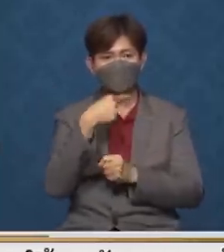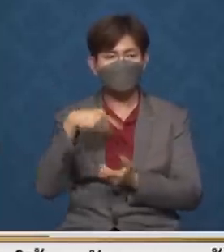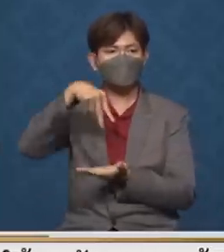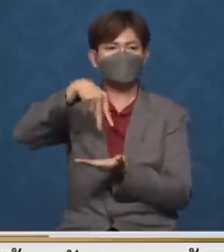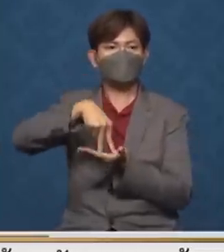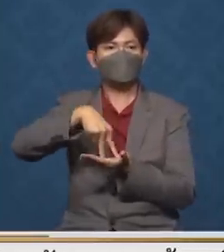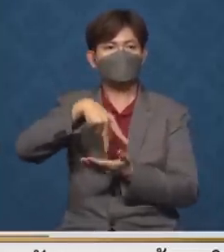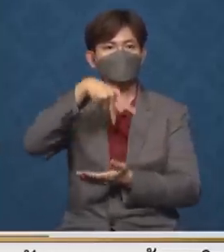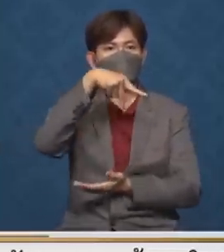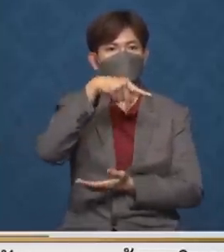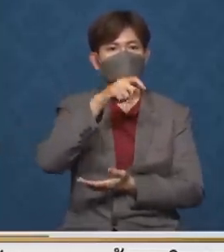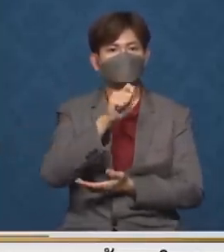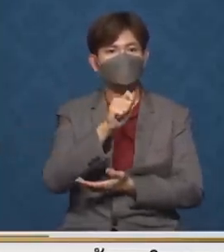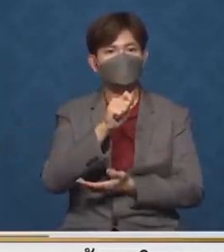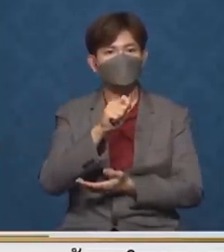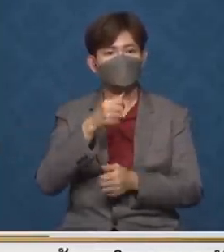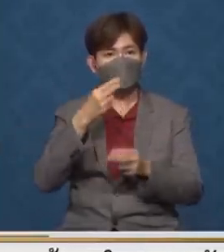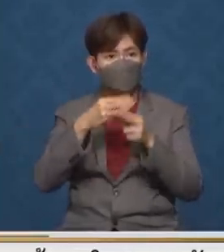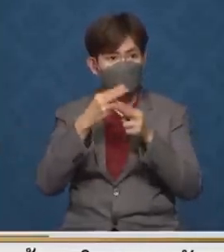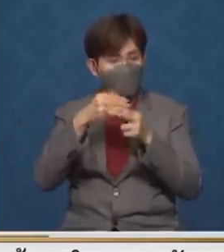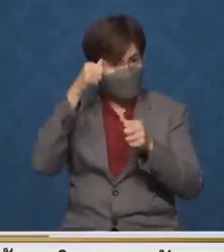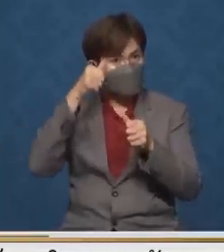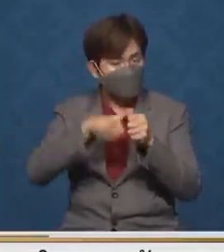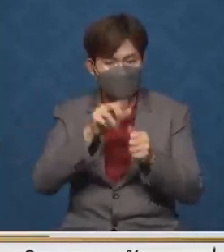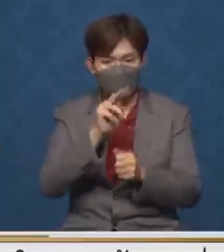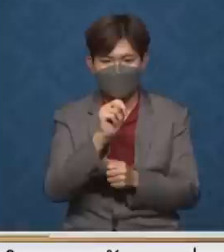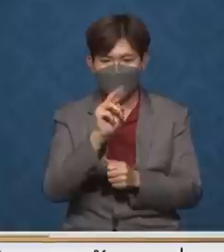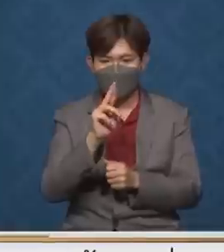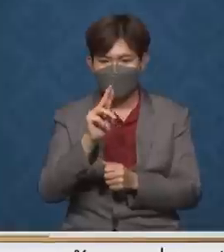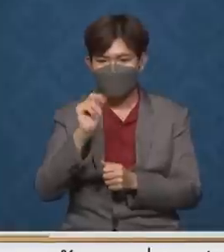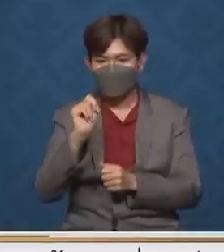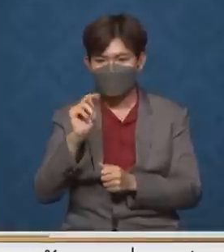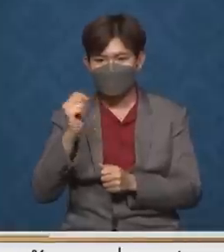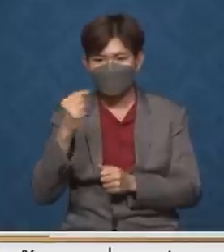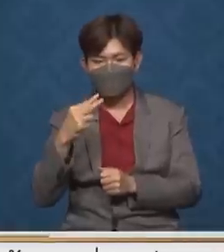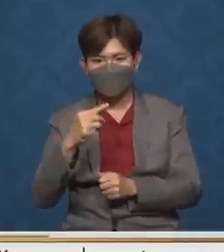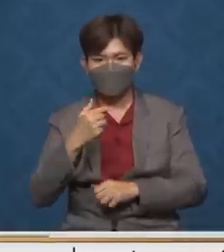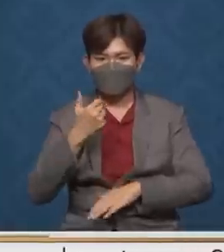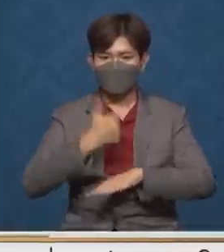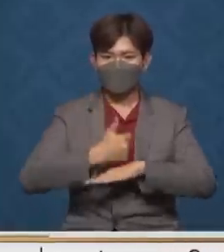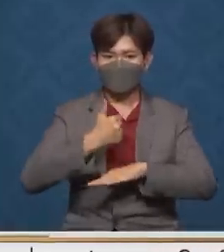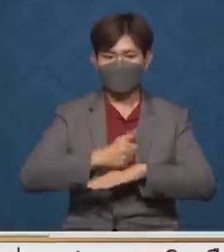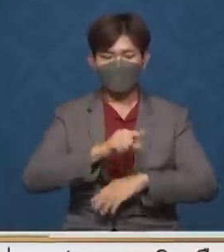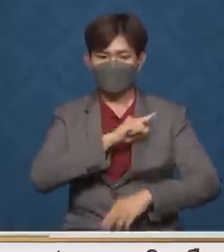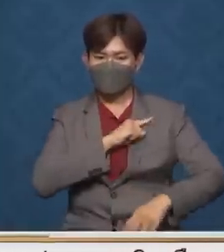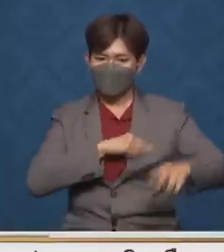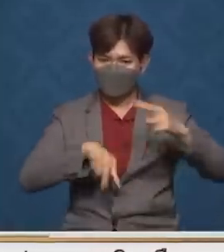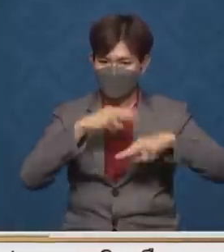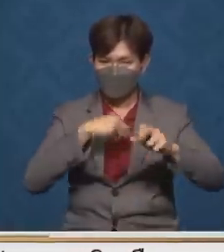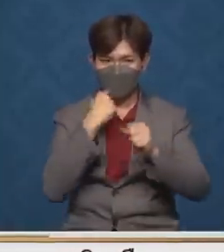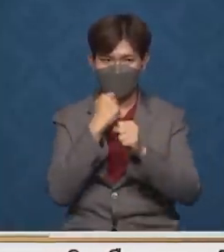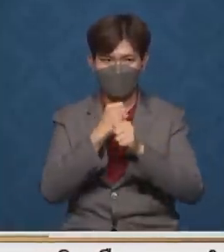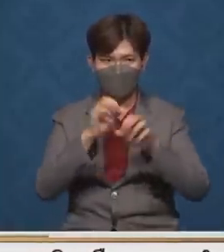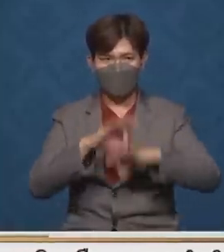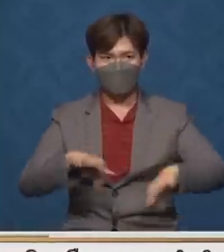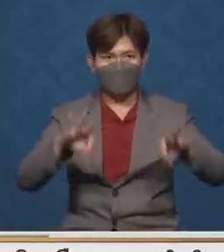ผัก Nimnotท่ประ International trusเป็ตัวการหัก ตัวการสำคัญของโงเรื่องนี่นาต่ไปครับ